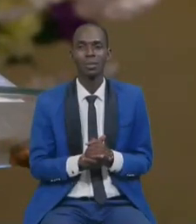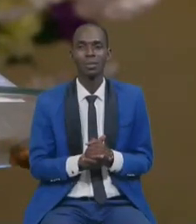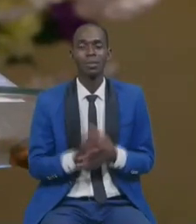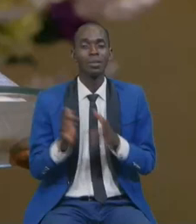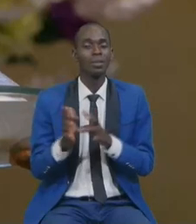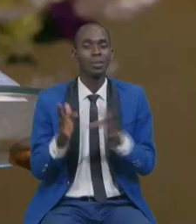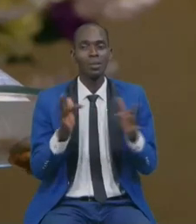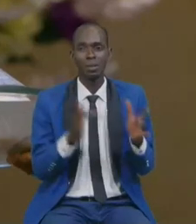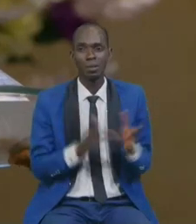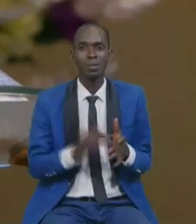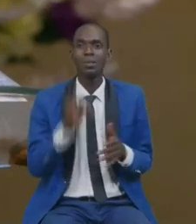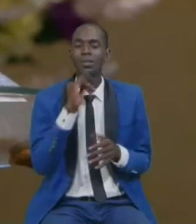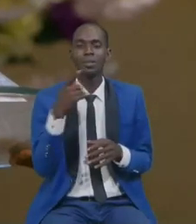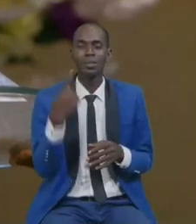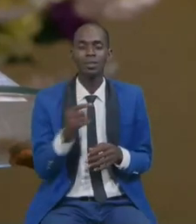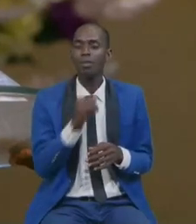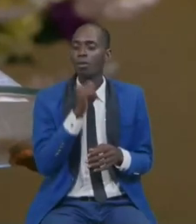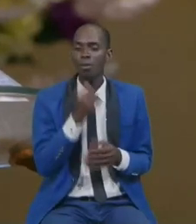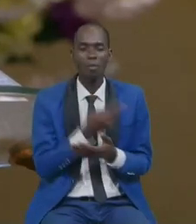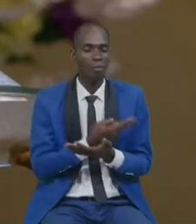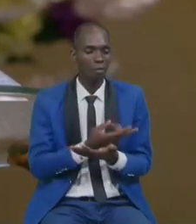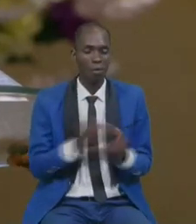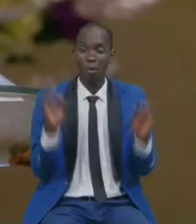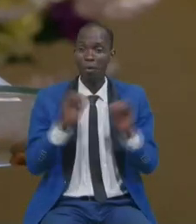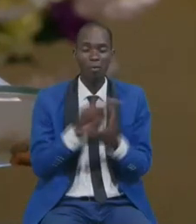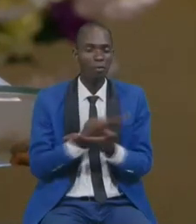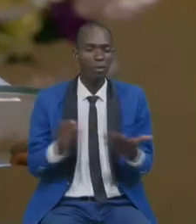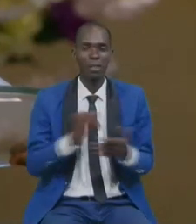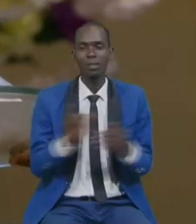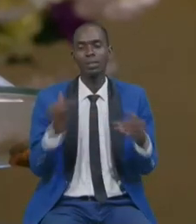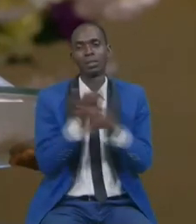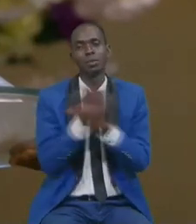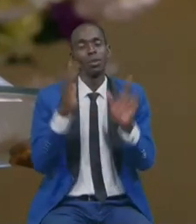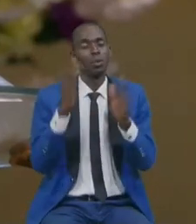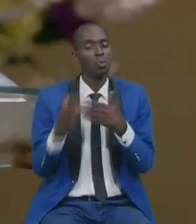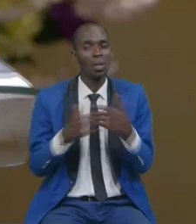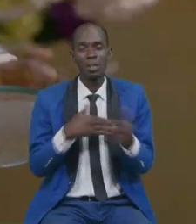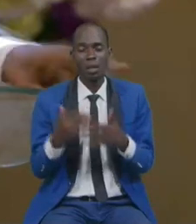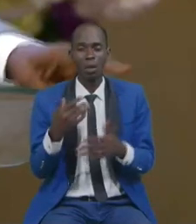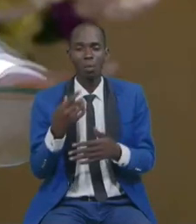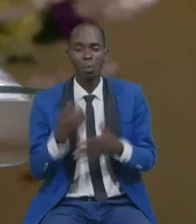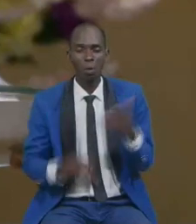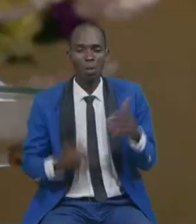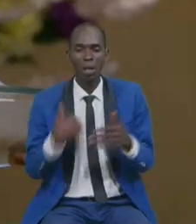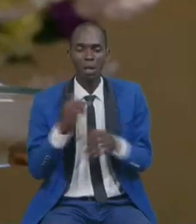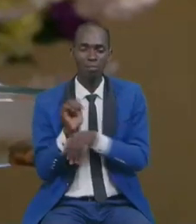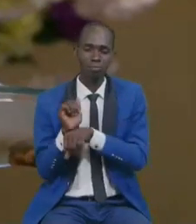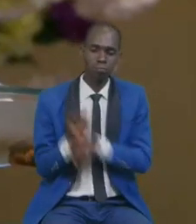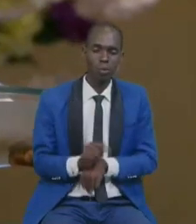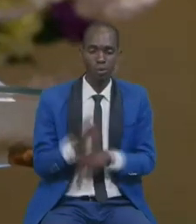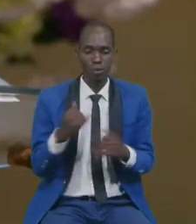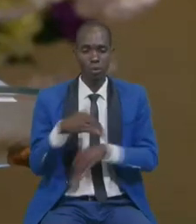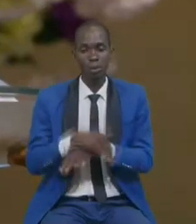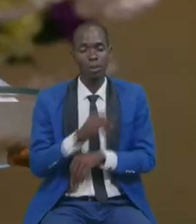Jésus est le libérateur infaillible. Quelle que soit l'addiction dans laquelle tu es, Dieu qui l'a fait pour elle, il le fera pour